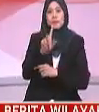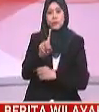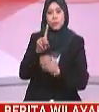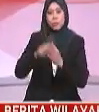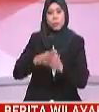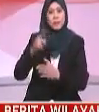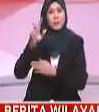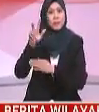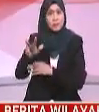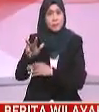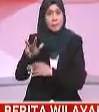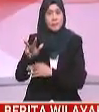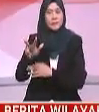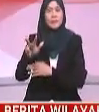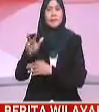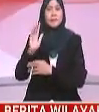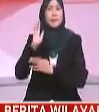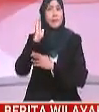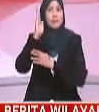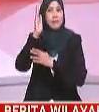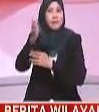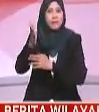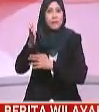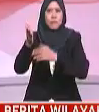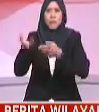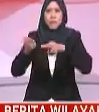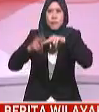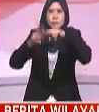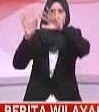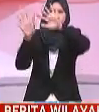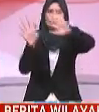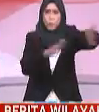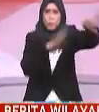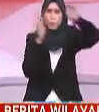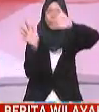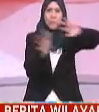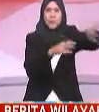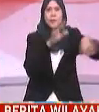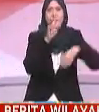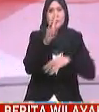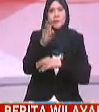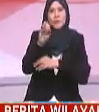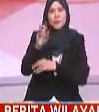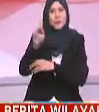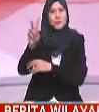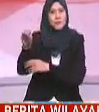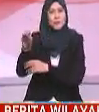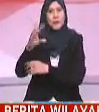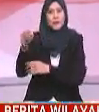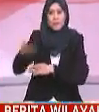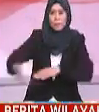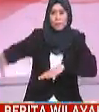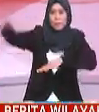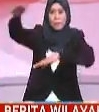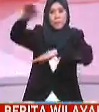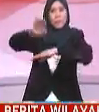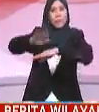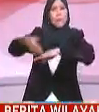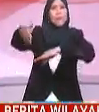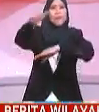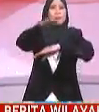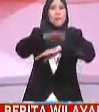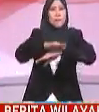Mac nanti, kelajuan angin dijangka bertambah kencang melebihi 60 km sejam dan ketinggian ombak boleh